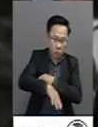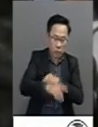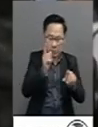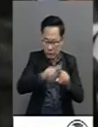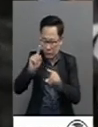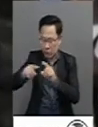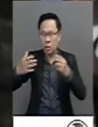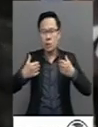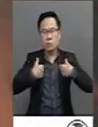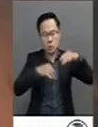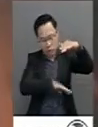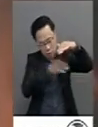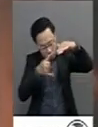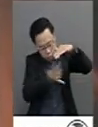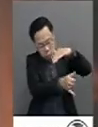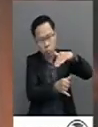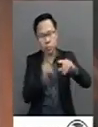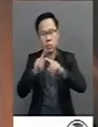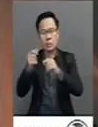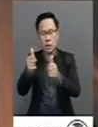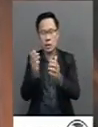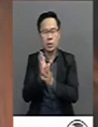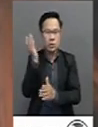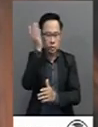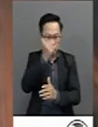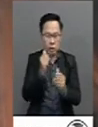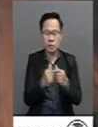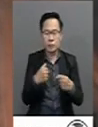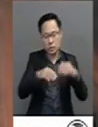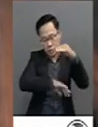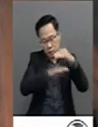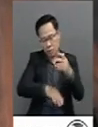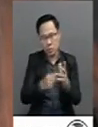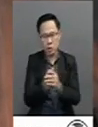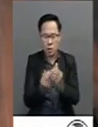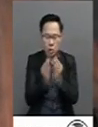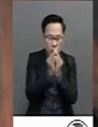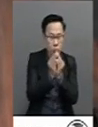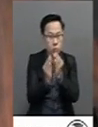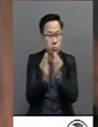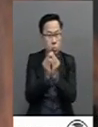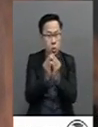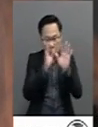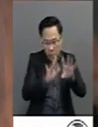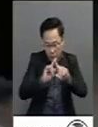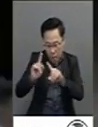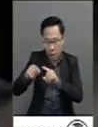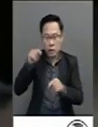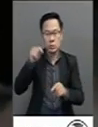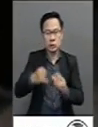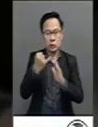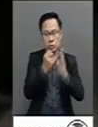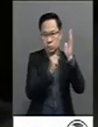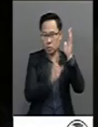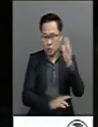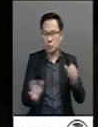แล้วก็ถ้ำน้ำรอดเขาวงด้วยค่ะรวมไปถึงถ้ำพระแล้วก็ดอกบัวผุดโอ้โหเยอะทีเดียวไปที่เดียวได้ครบหมดเลย แ